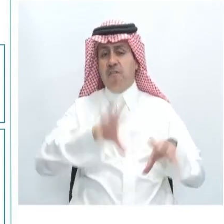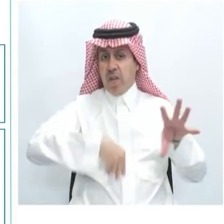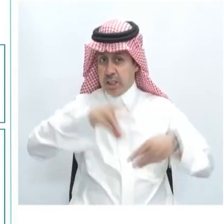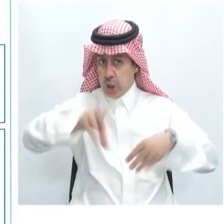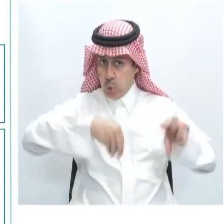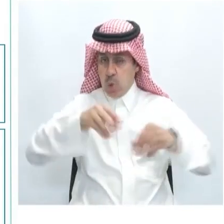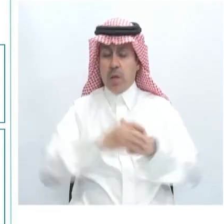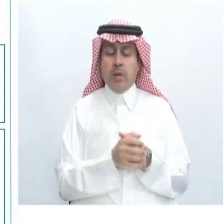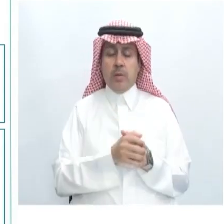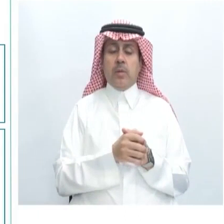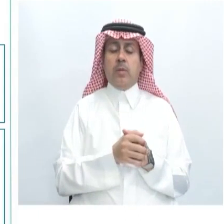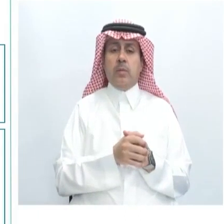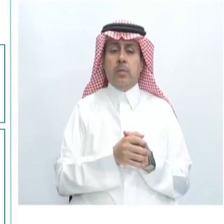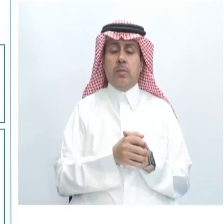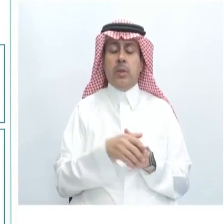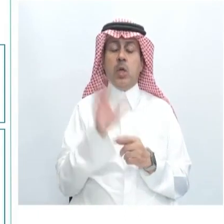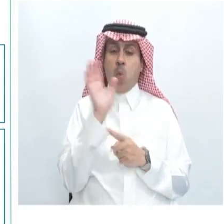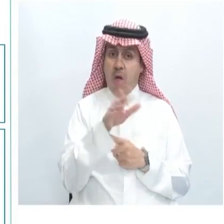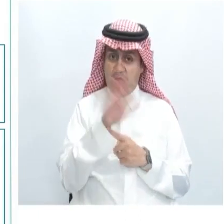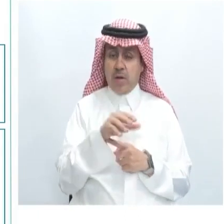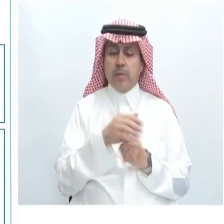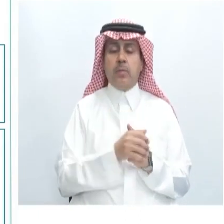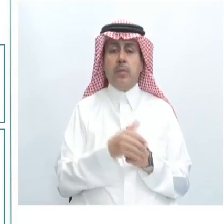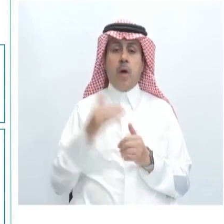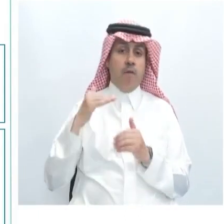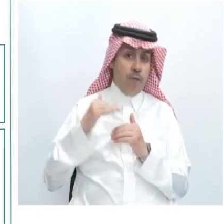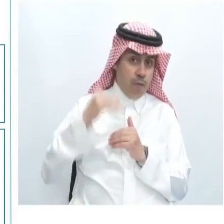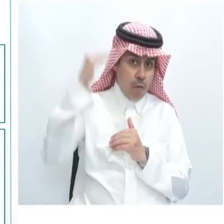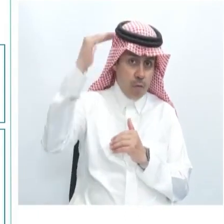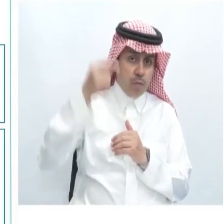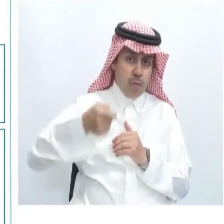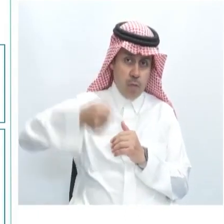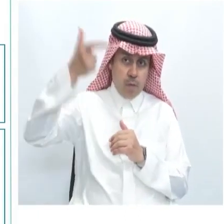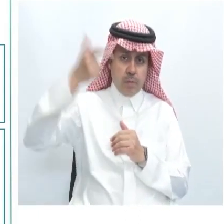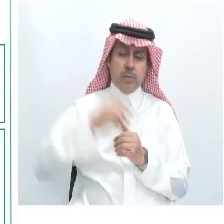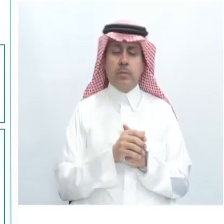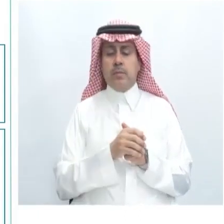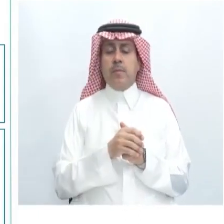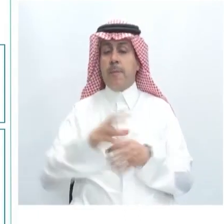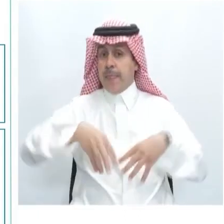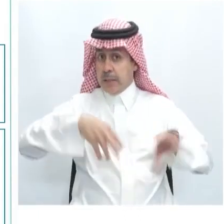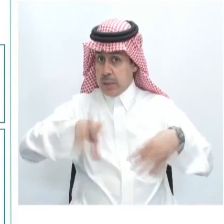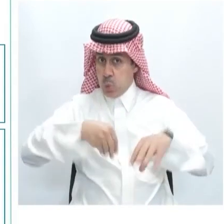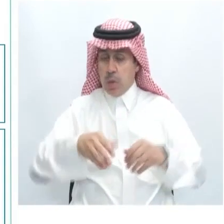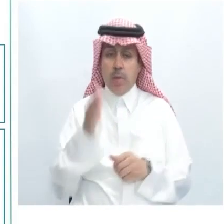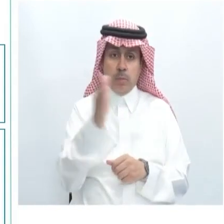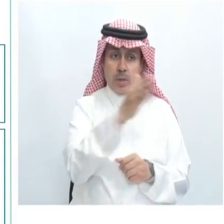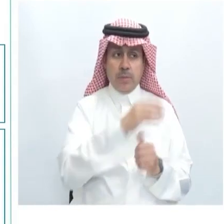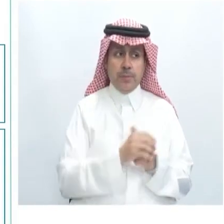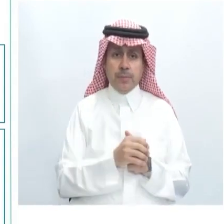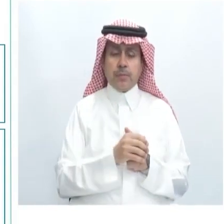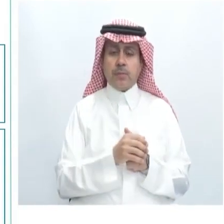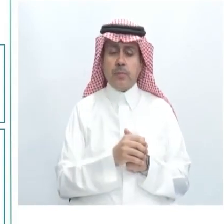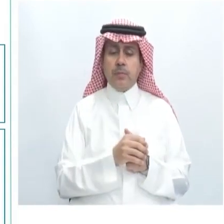ينتقد منتج او ينتقد خدمه او يؤثر في المزيد قد يكون الترويج او التسويق لهذه هذه المنتجات